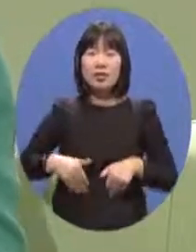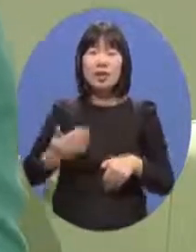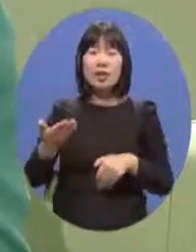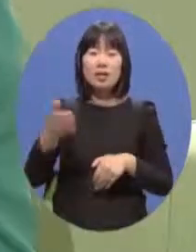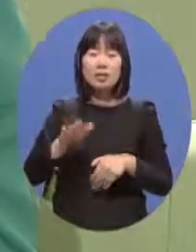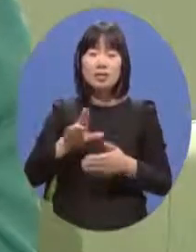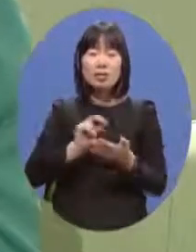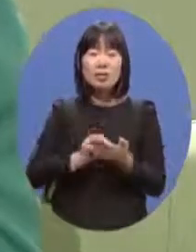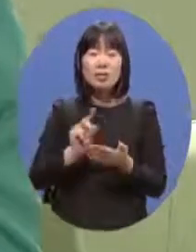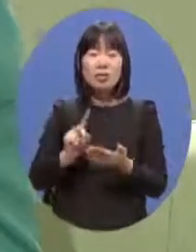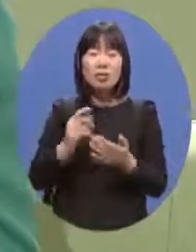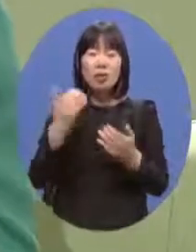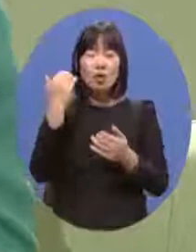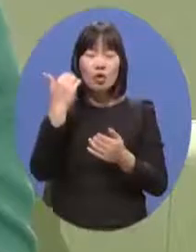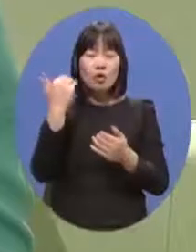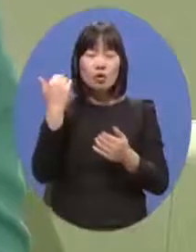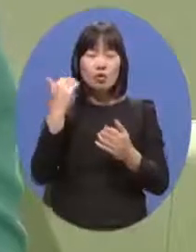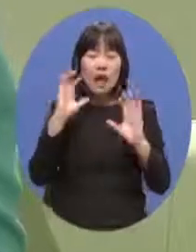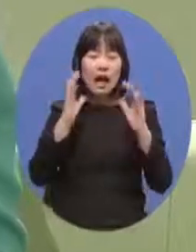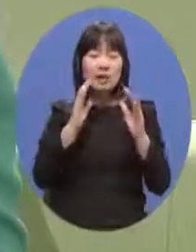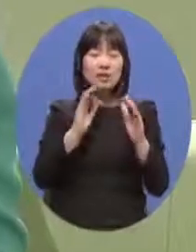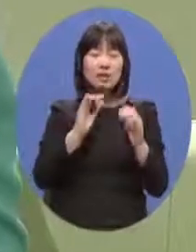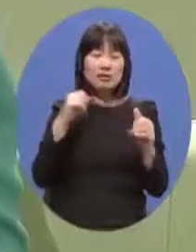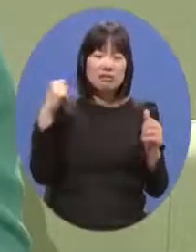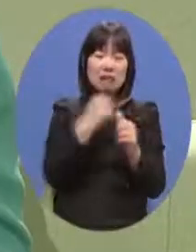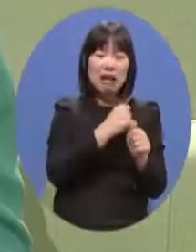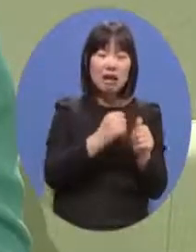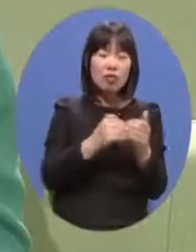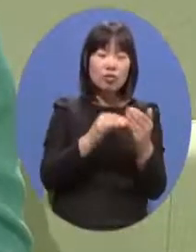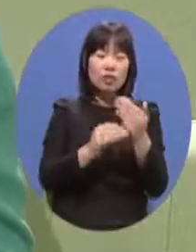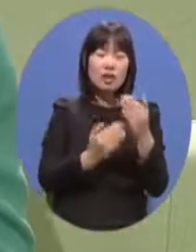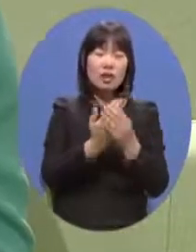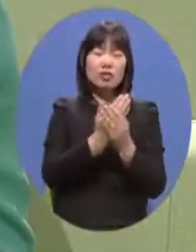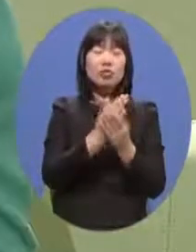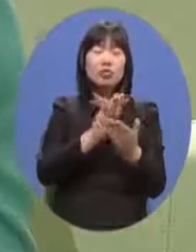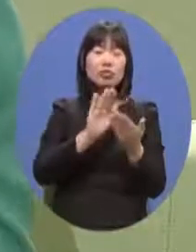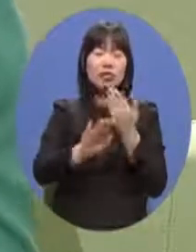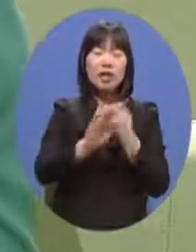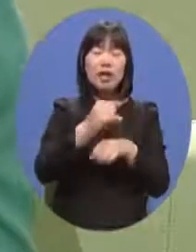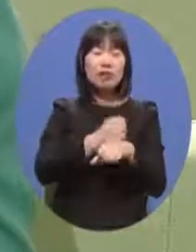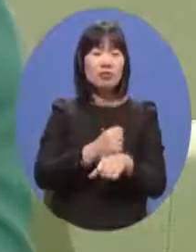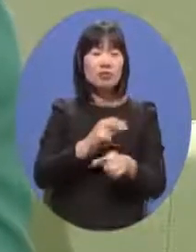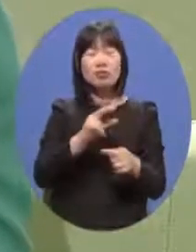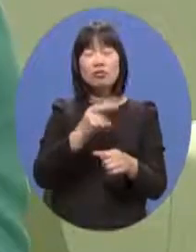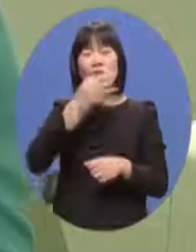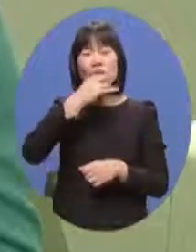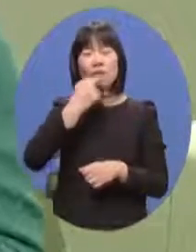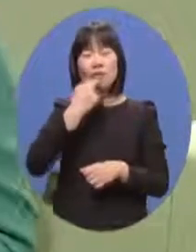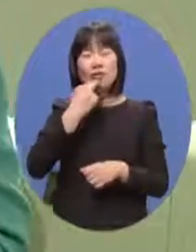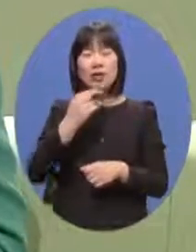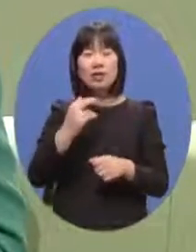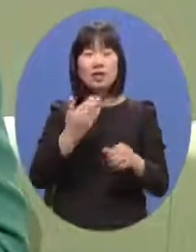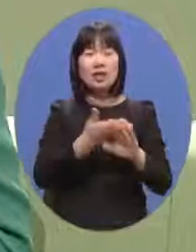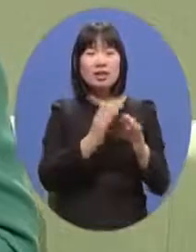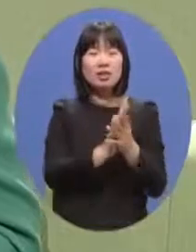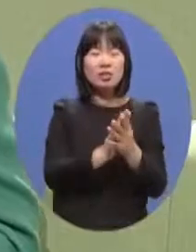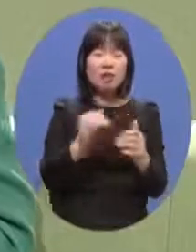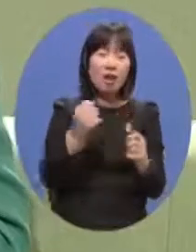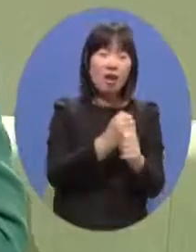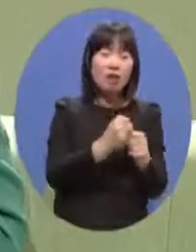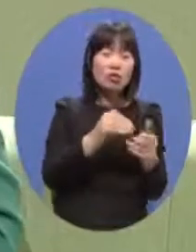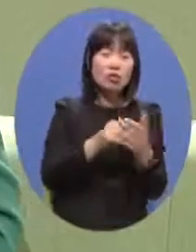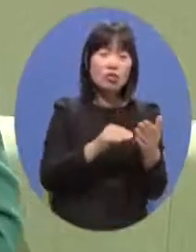일어난 다음에 애가 누구를 때린 다음에 하는 거는 정말 효과가 없어요. 아이가 동현이가 누구를 때리고 나서는 얘는 일단 쫄게 되는